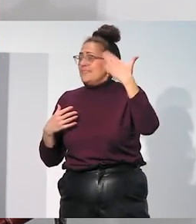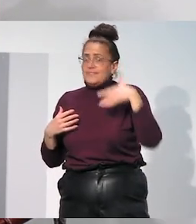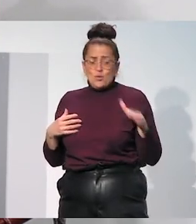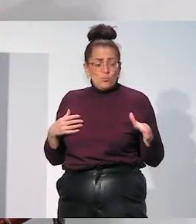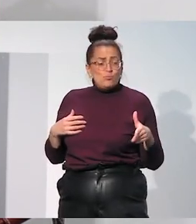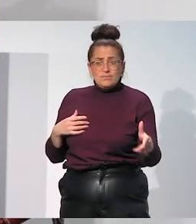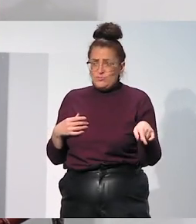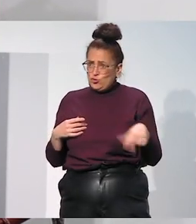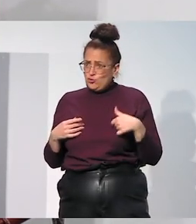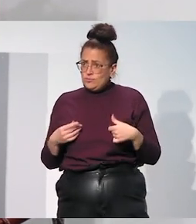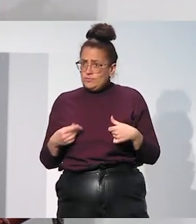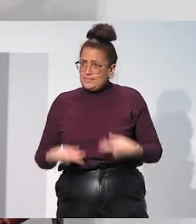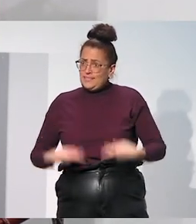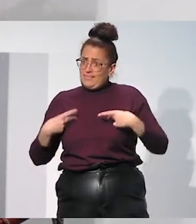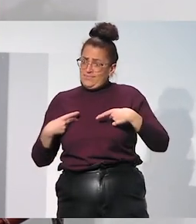Voilà. Et...